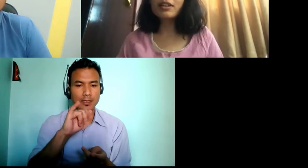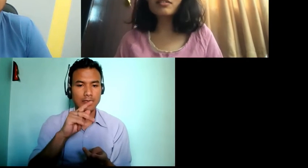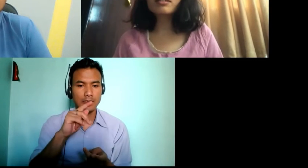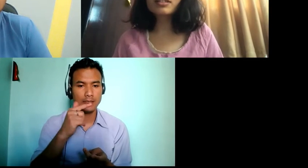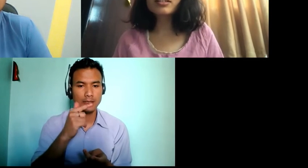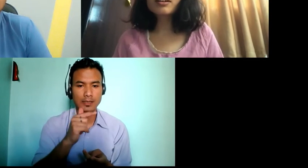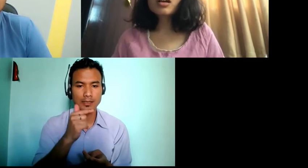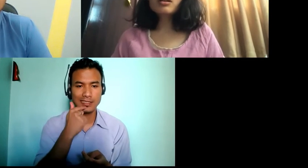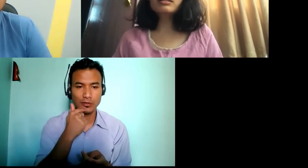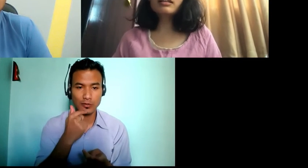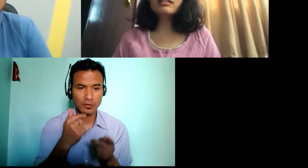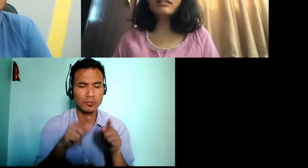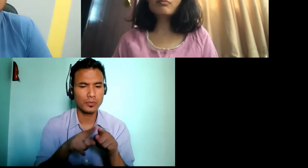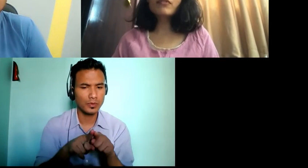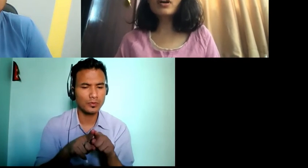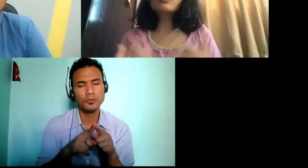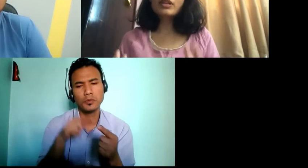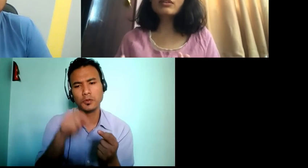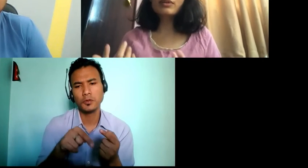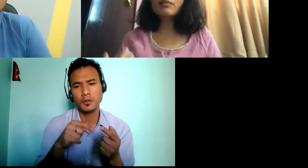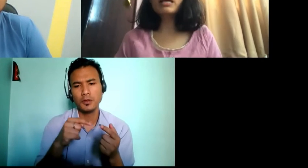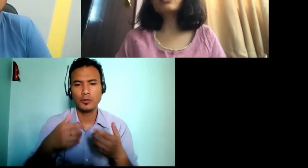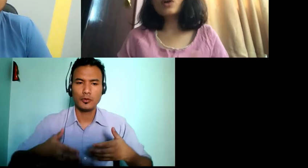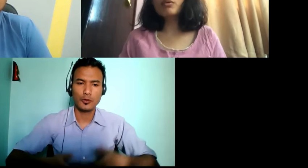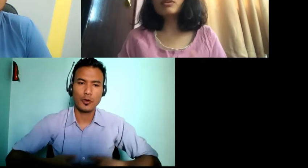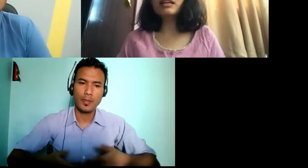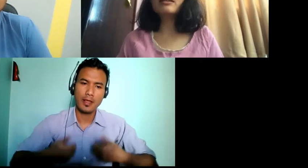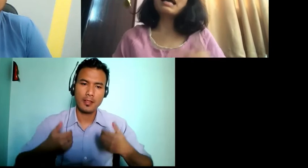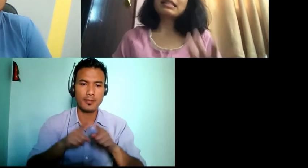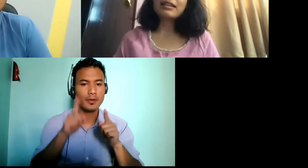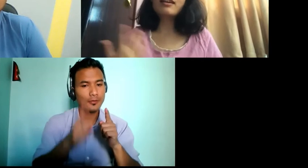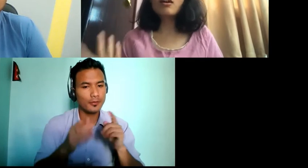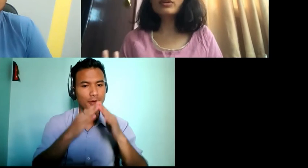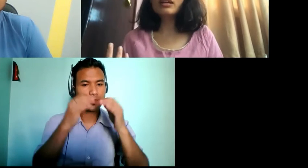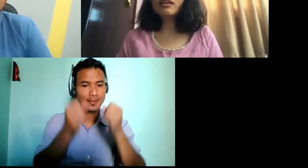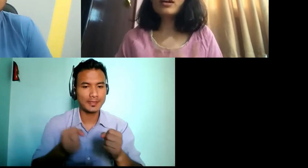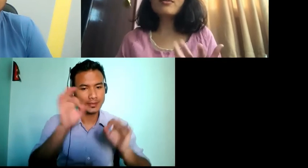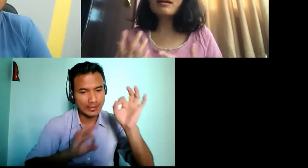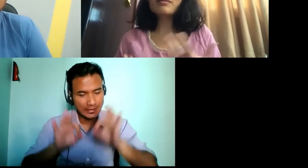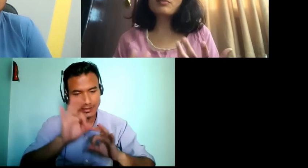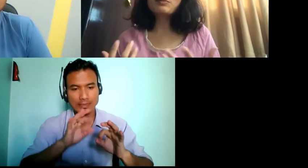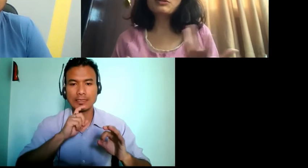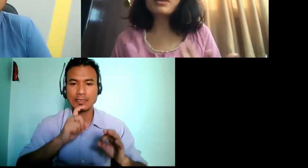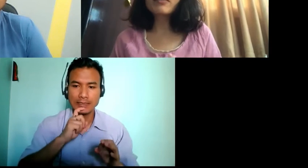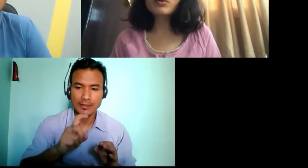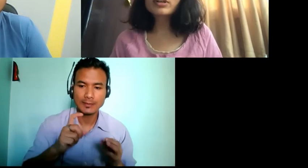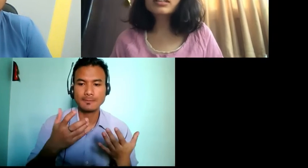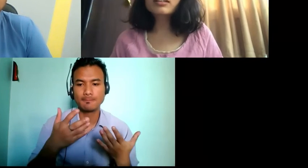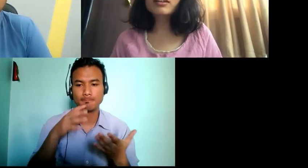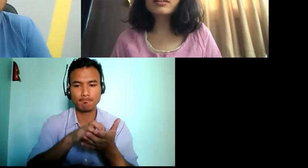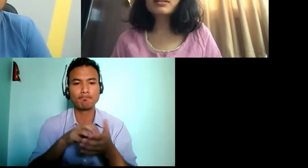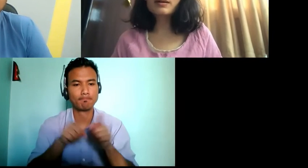फेमस भइरहेको छ टिकटक, र त्यसले चाहिँ एकदमै फन पनि हो होइन. मान्छेहरू घरमा बस्दाखेरि नाच्ने गाउने एउटा भनौँ न त्यो प्लेटफर्म